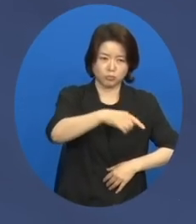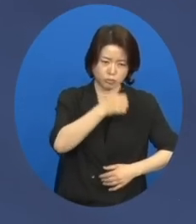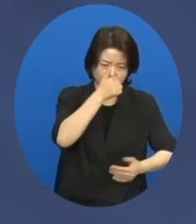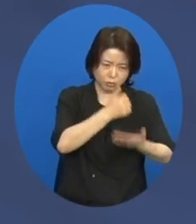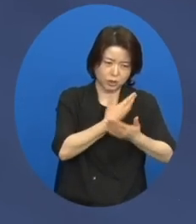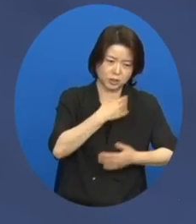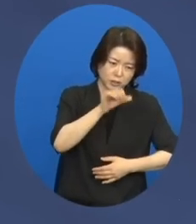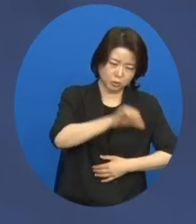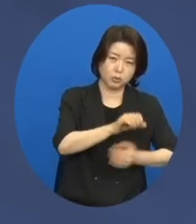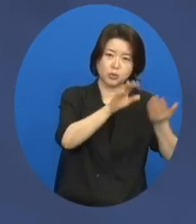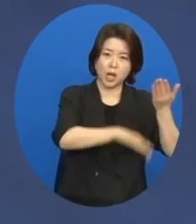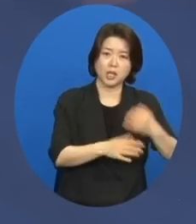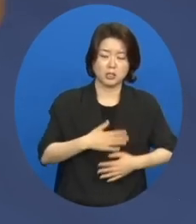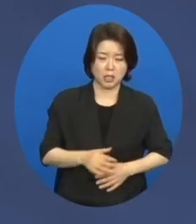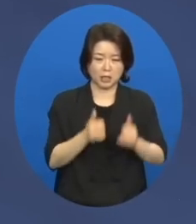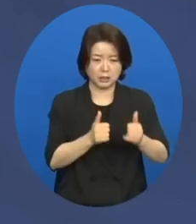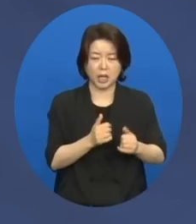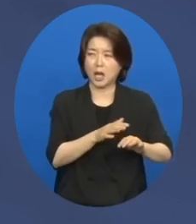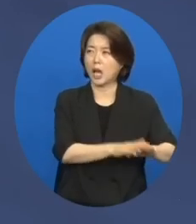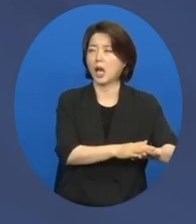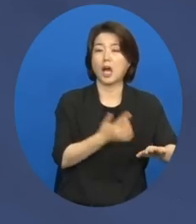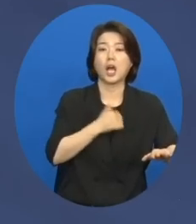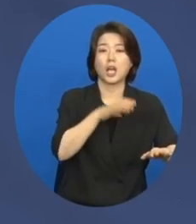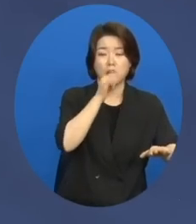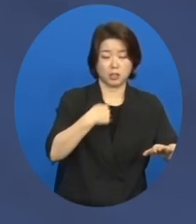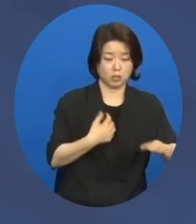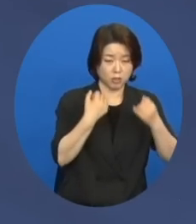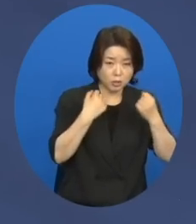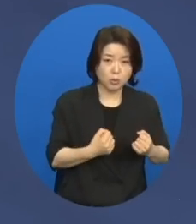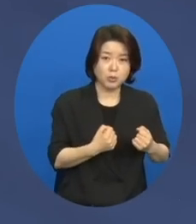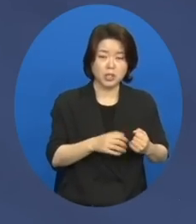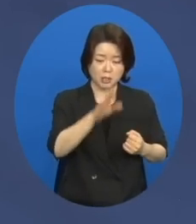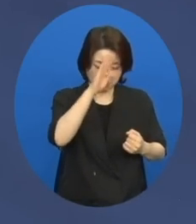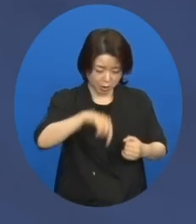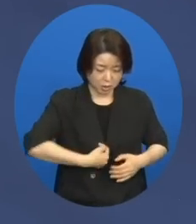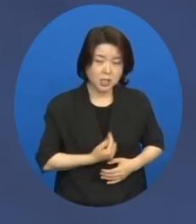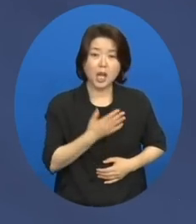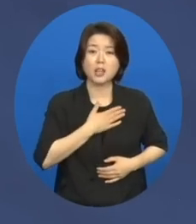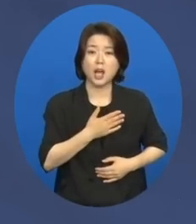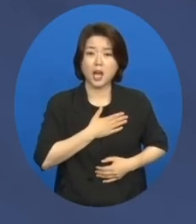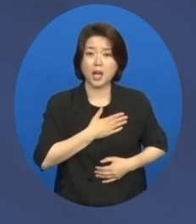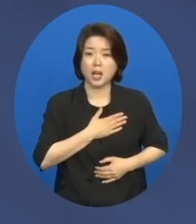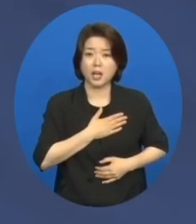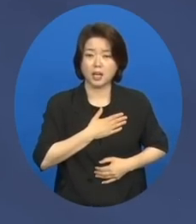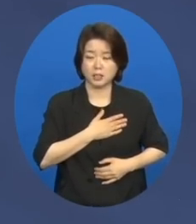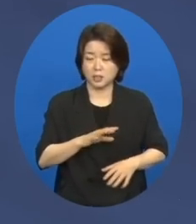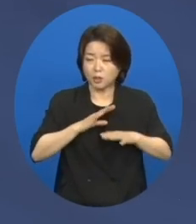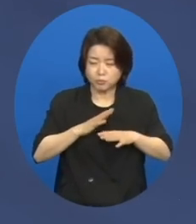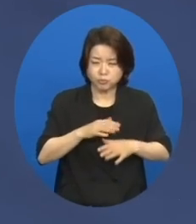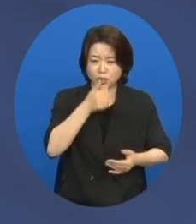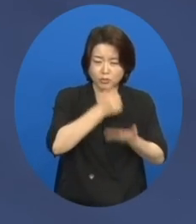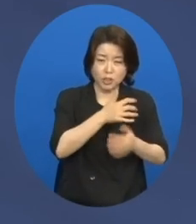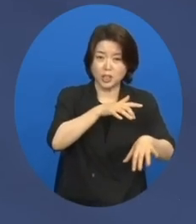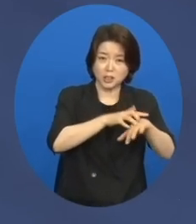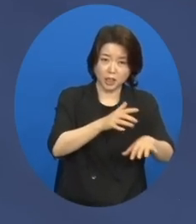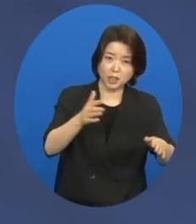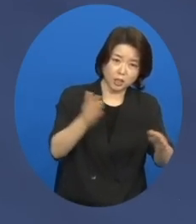저주 아래서 심판 안에 놓여있던 존재적인 병든 자아인 나를 이 무서운 죄와